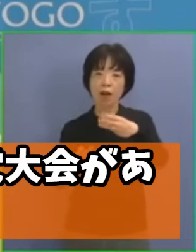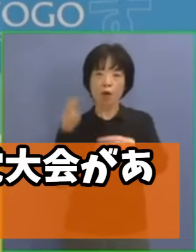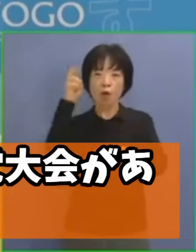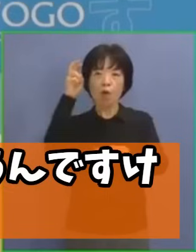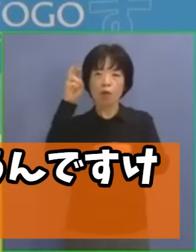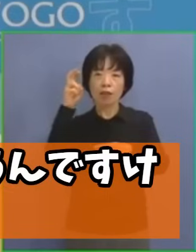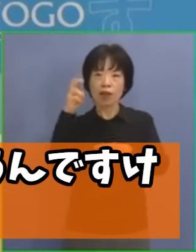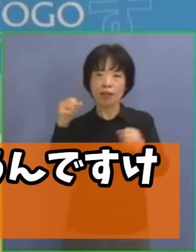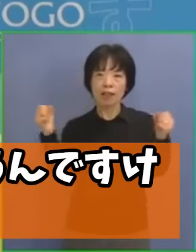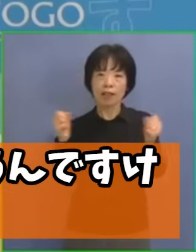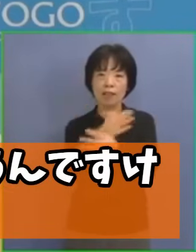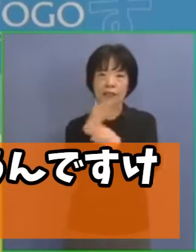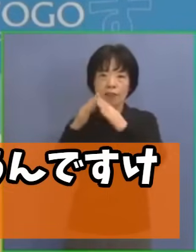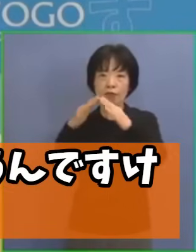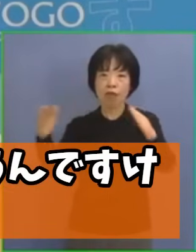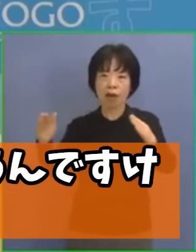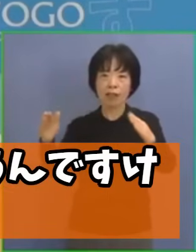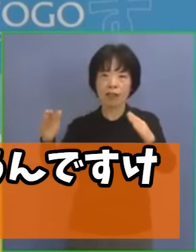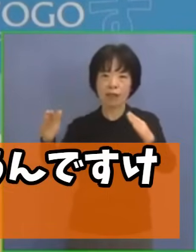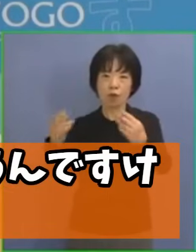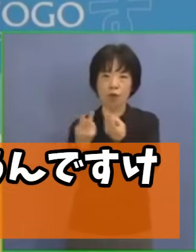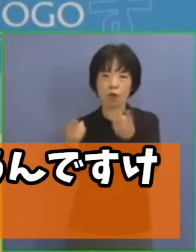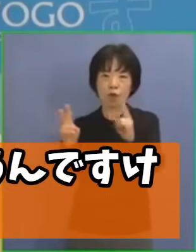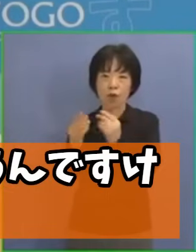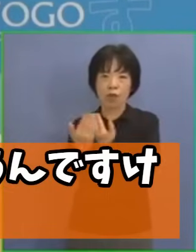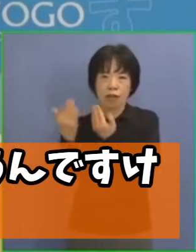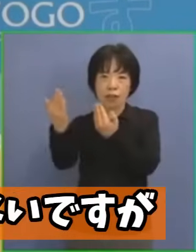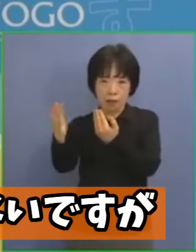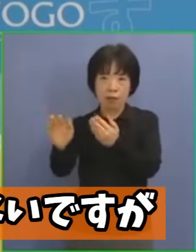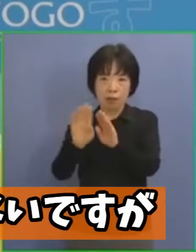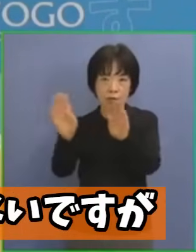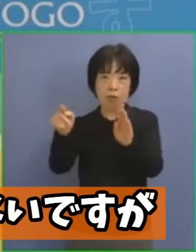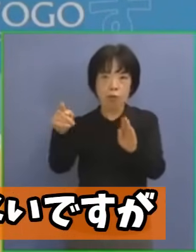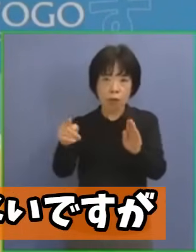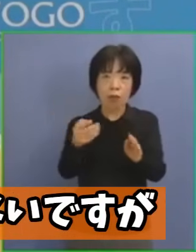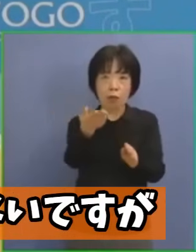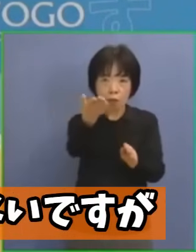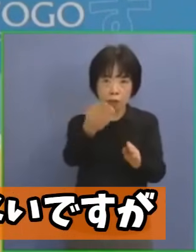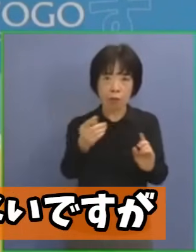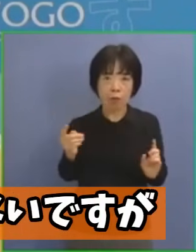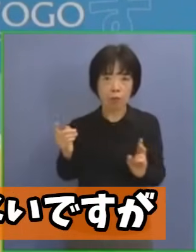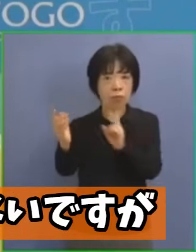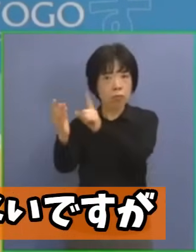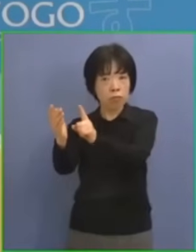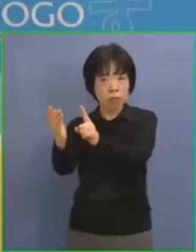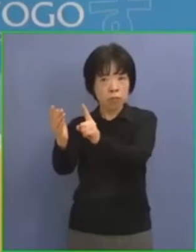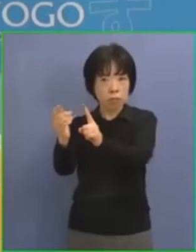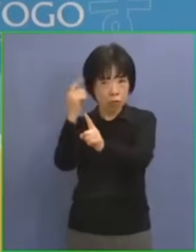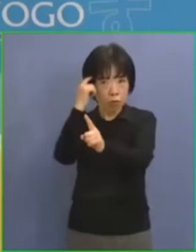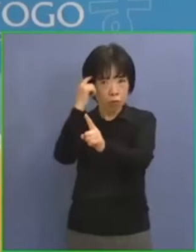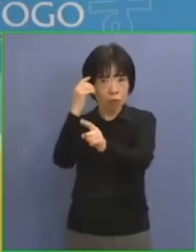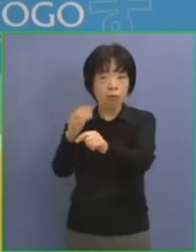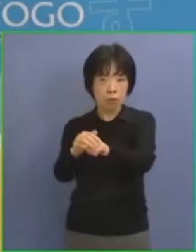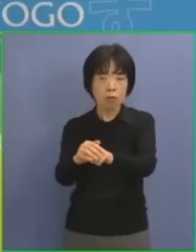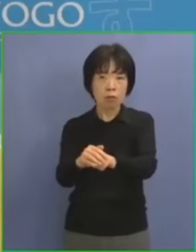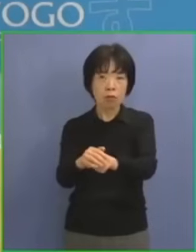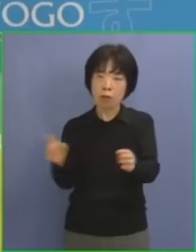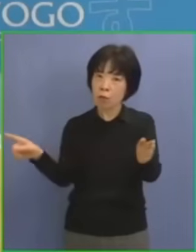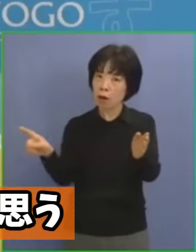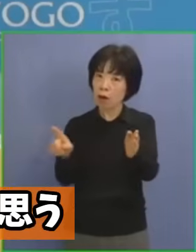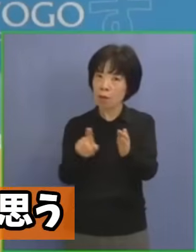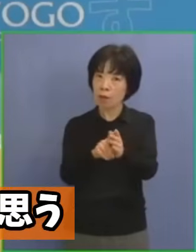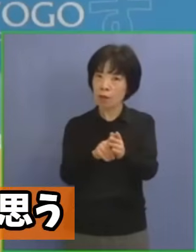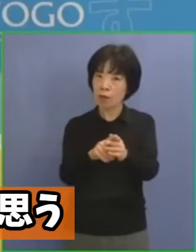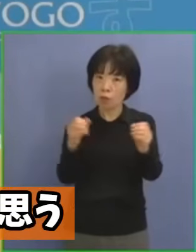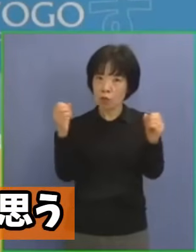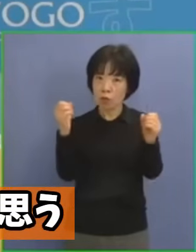して、斉藤知事もご参加されてたかと思うんですけども、うん、ちょっと記憶違いだったら申し訳ないですが、過去はあまり維新さんのその